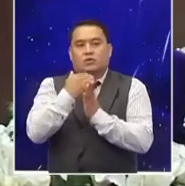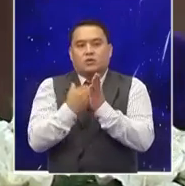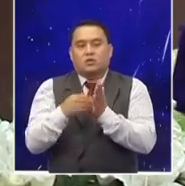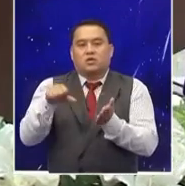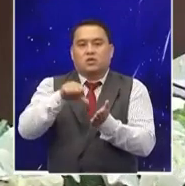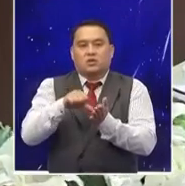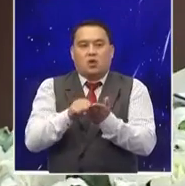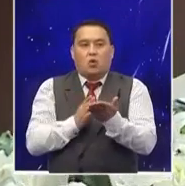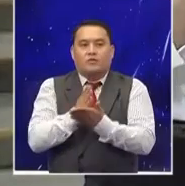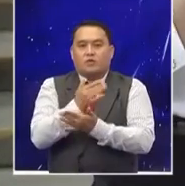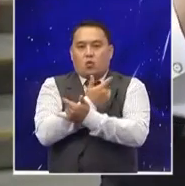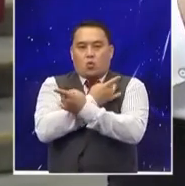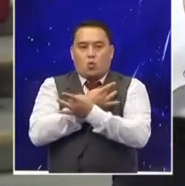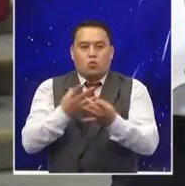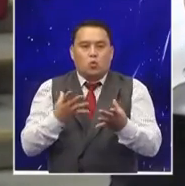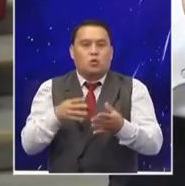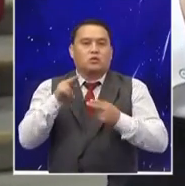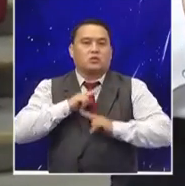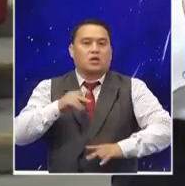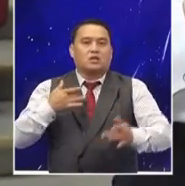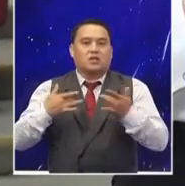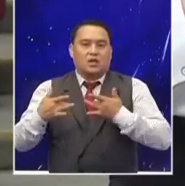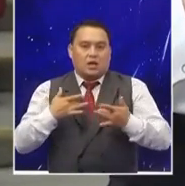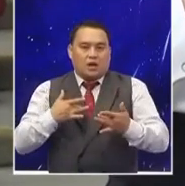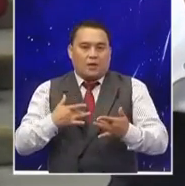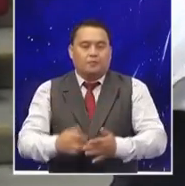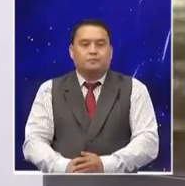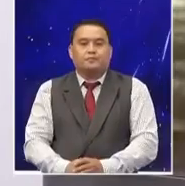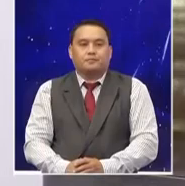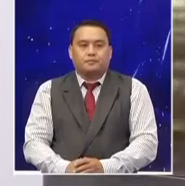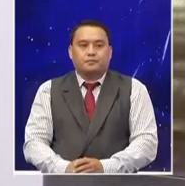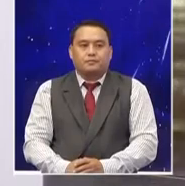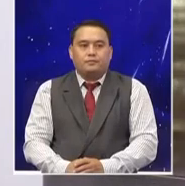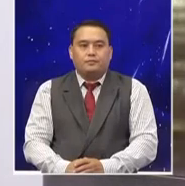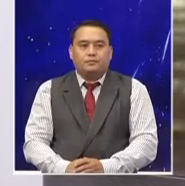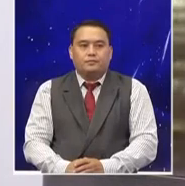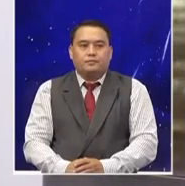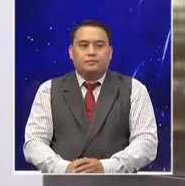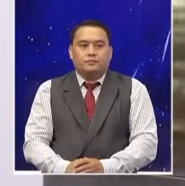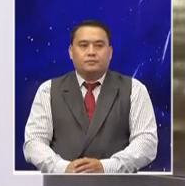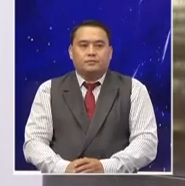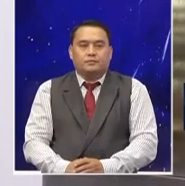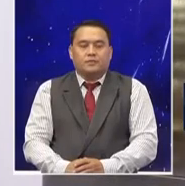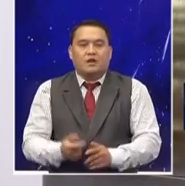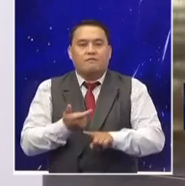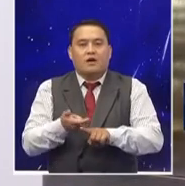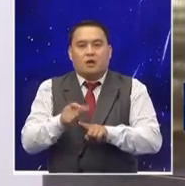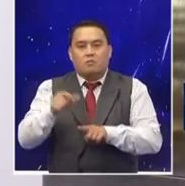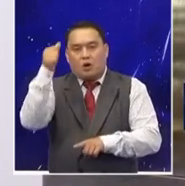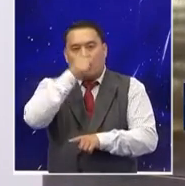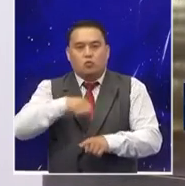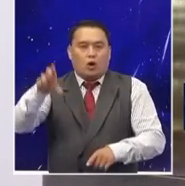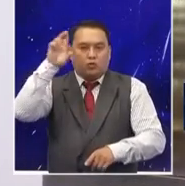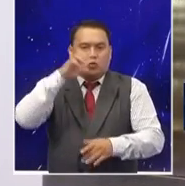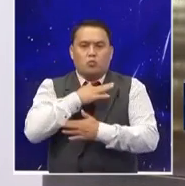представителя сферы культуры и все они сотрудники театра имени belkin рима вай ефим в этом году стране происходит